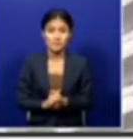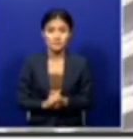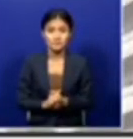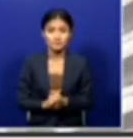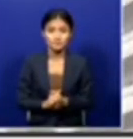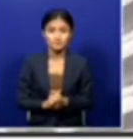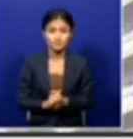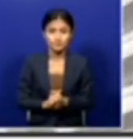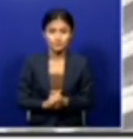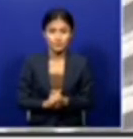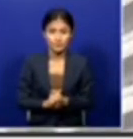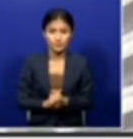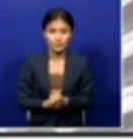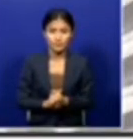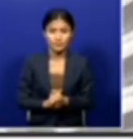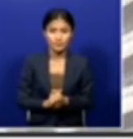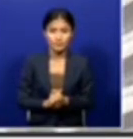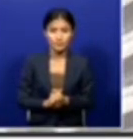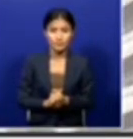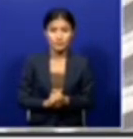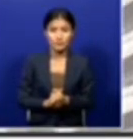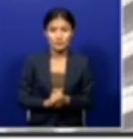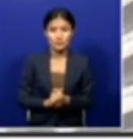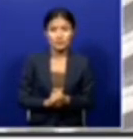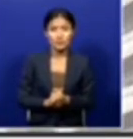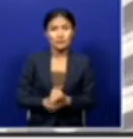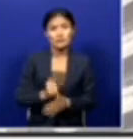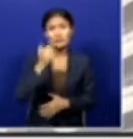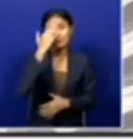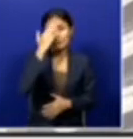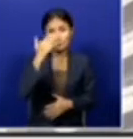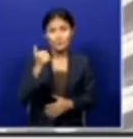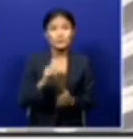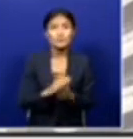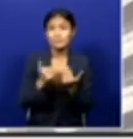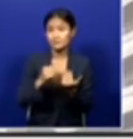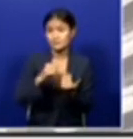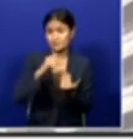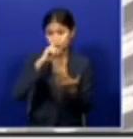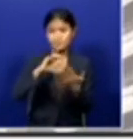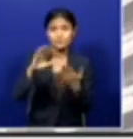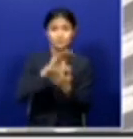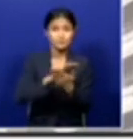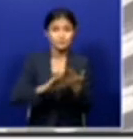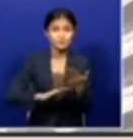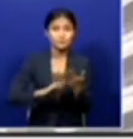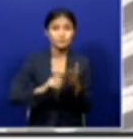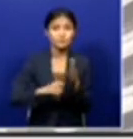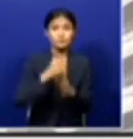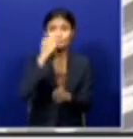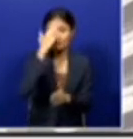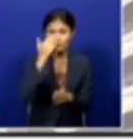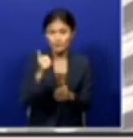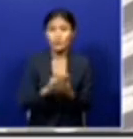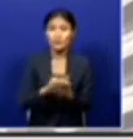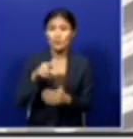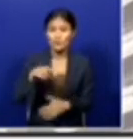มันเกิดขึ้นได้ยังไงบ้านนี้เมืองนี้พระราชบัญญั